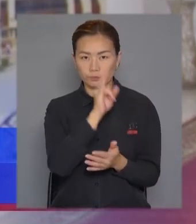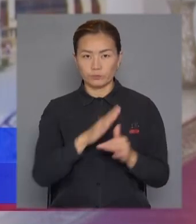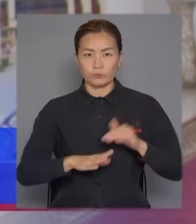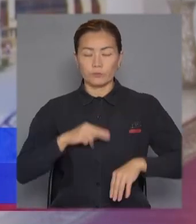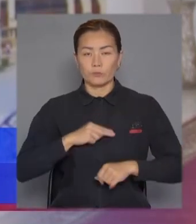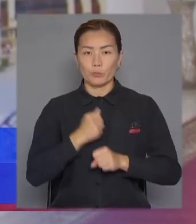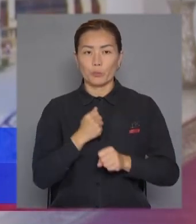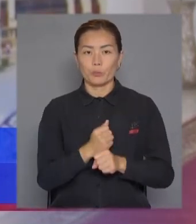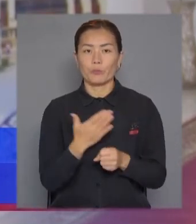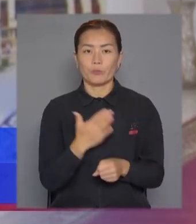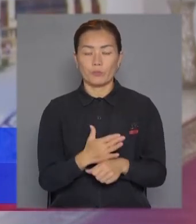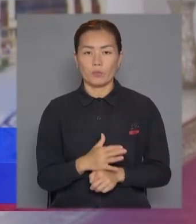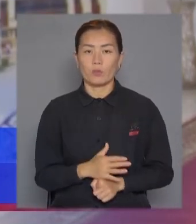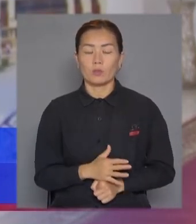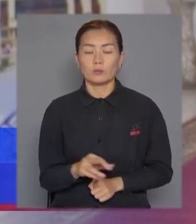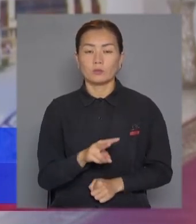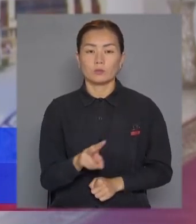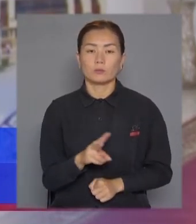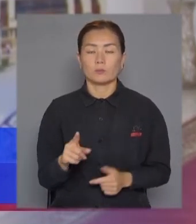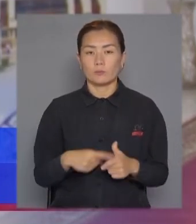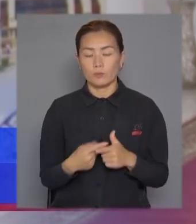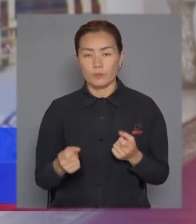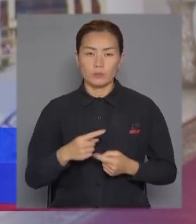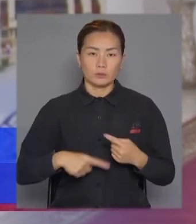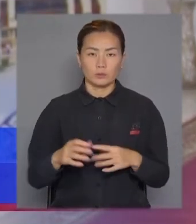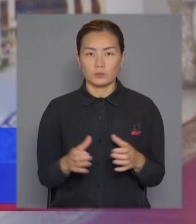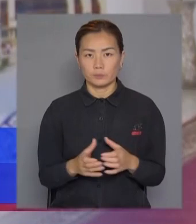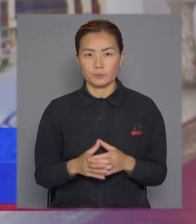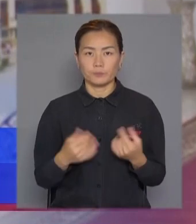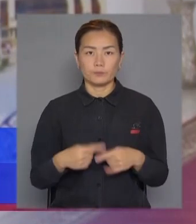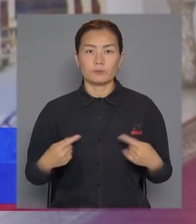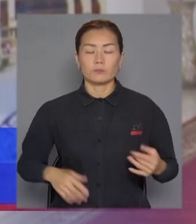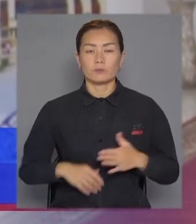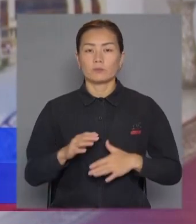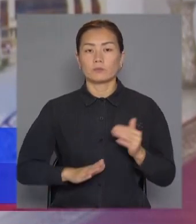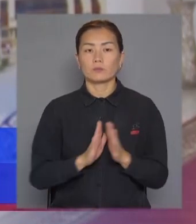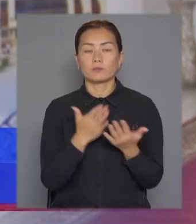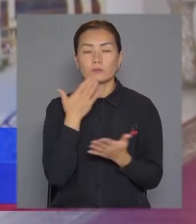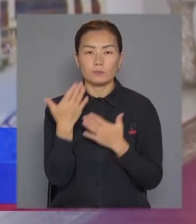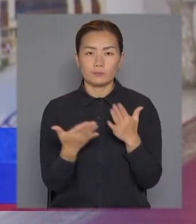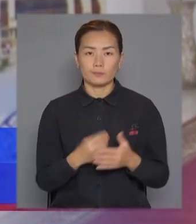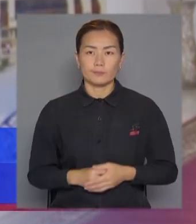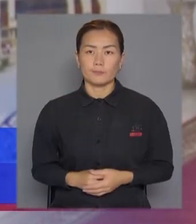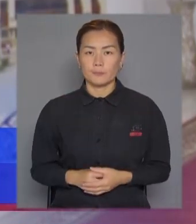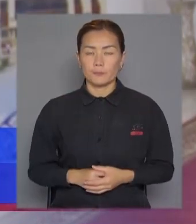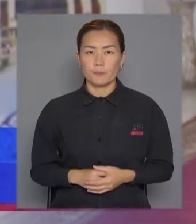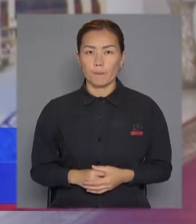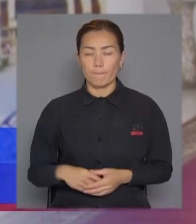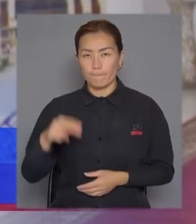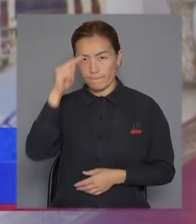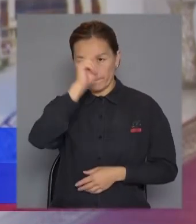салаларында жүр ғой, алайда көркем әдебиет болсын, бизнес болсын, әртүрлі салада кітаптарды оқып, және де